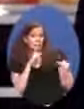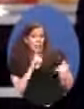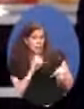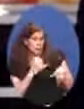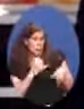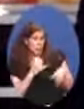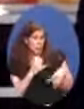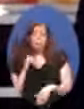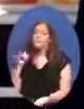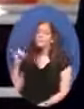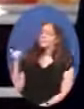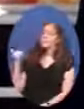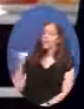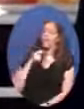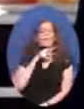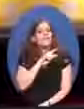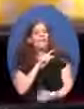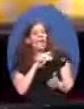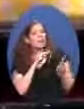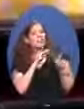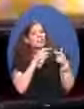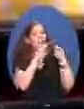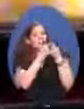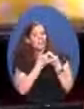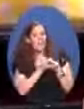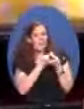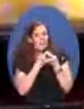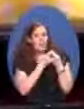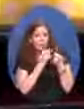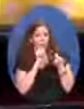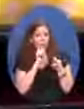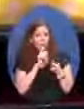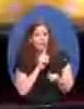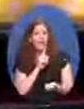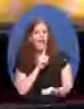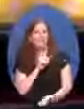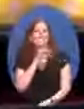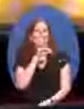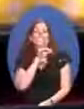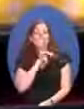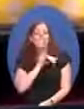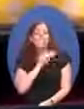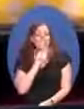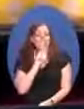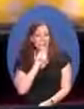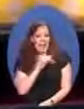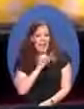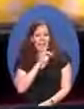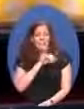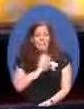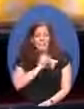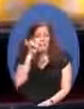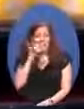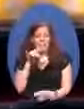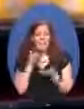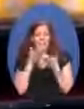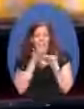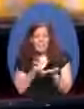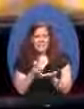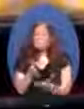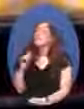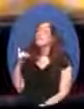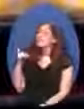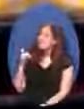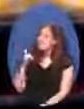נכון? נכון. ואת חברה בארגון שנקרא Israel Flying Aid, what's that? Israeli Flying Aid.